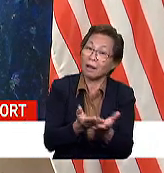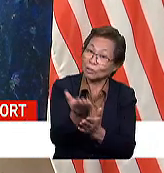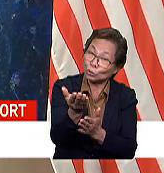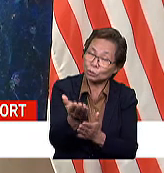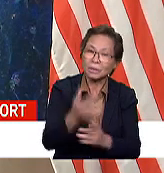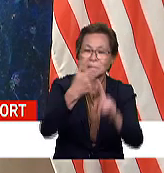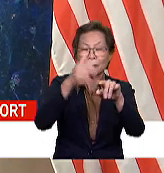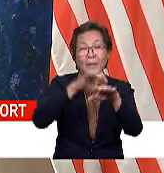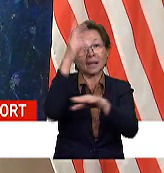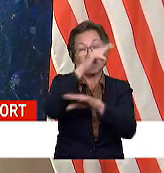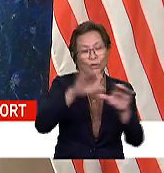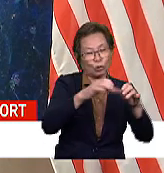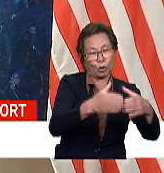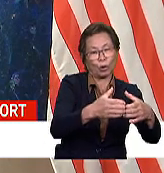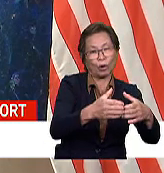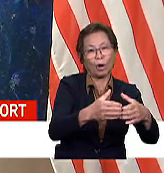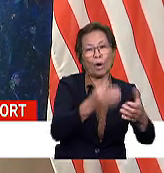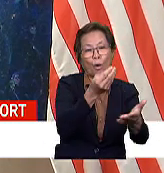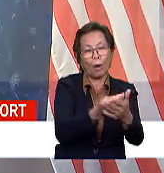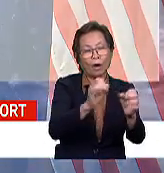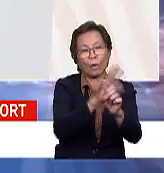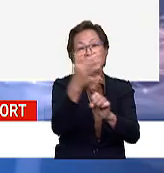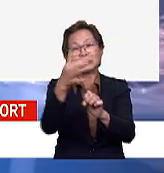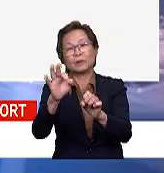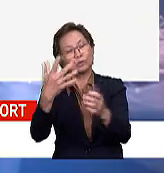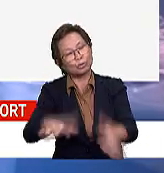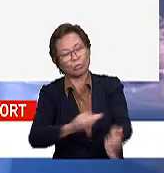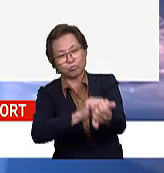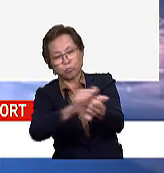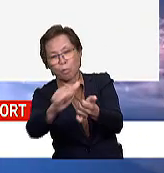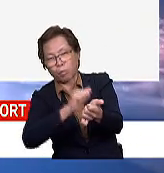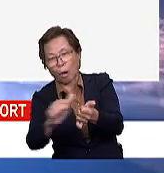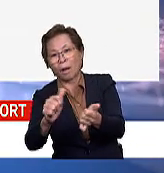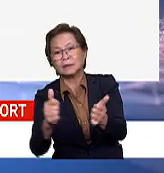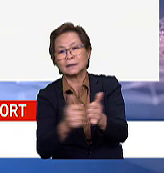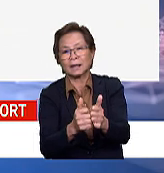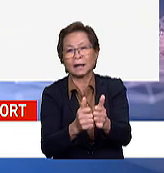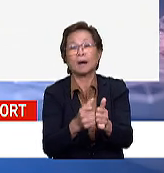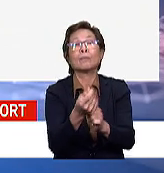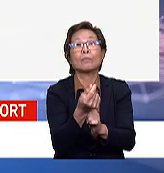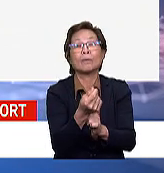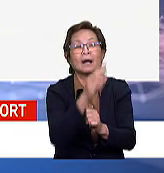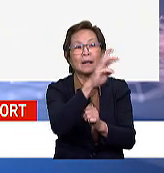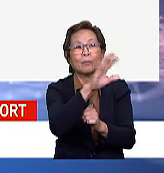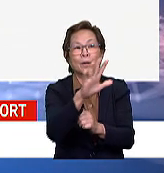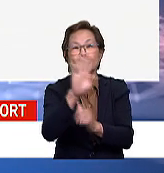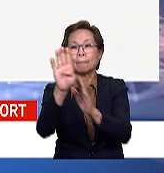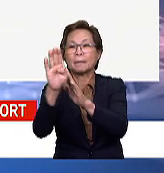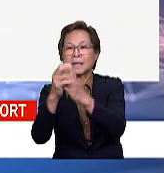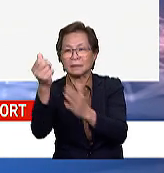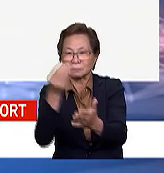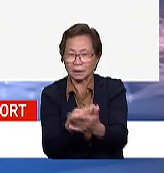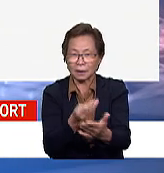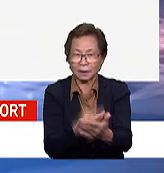daripada kerajaan kumpulan wowbid 19 telah pun dirumuskan dengan styling 65 BD